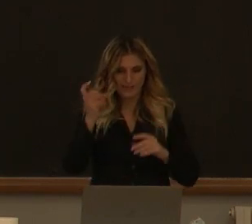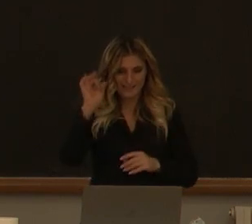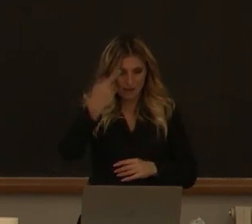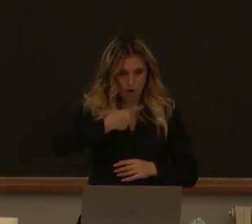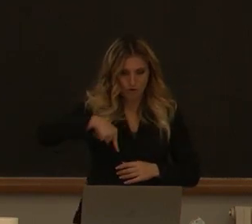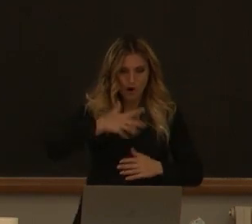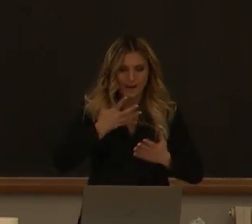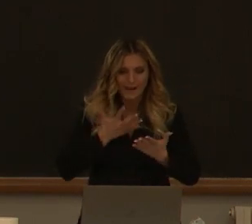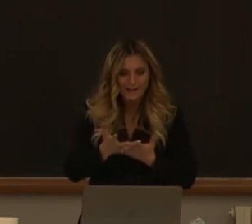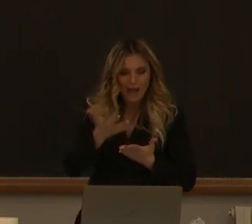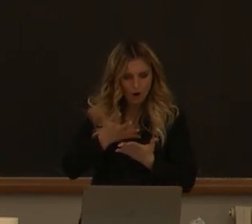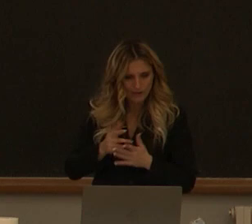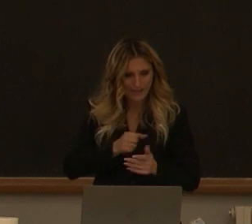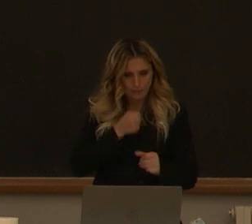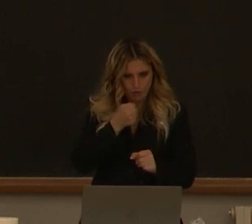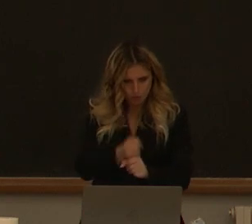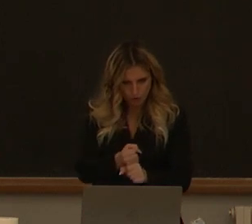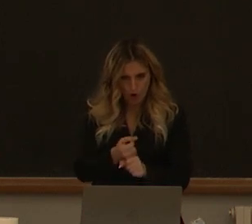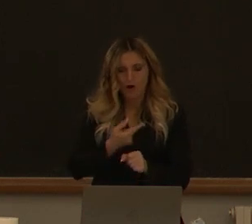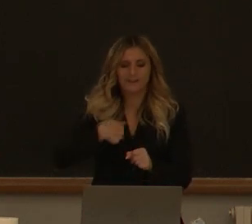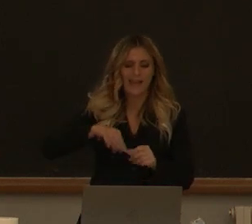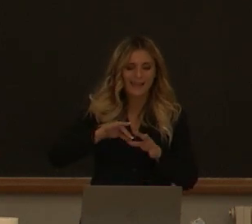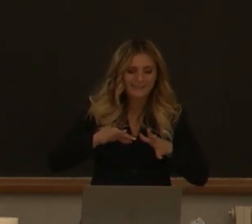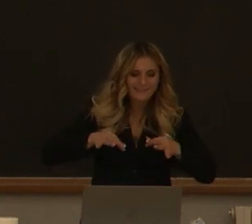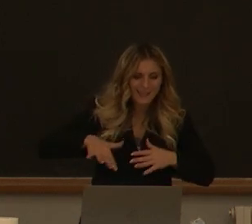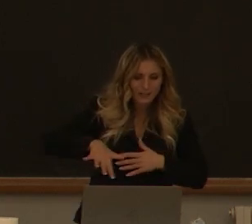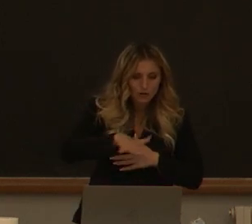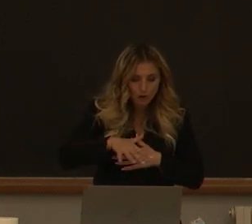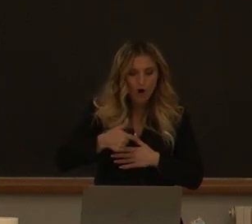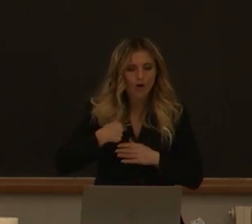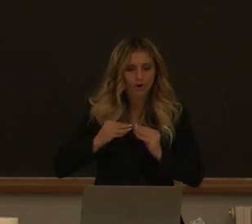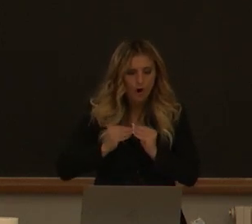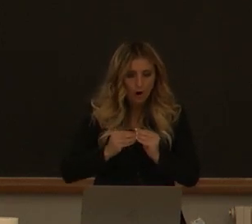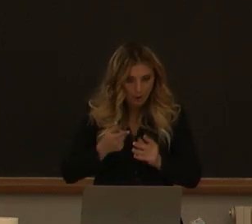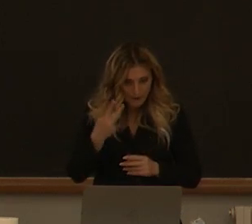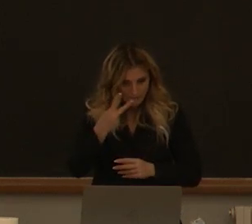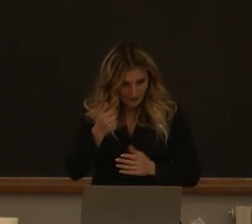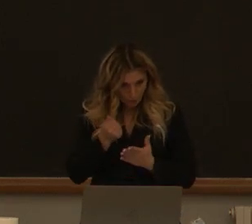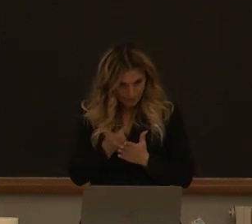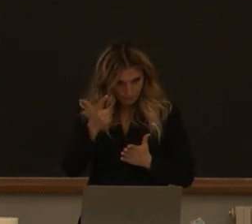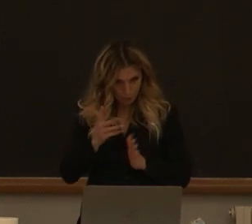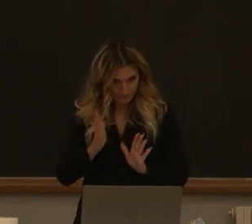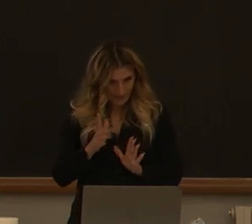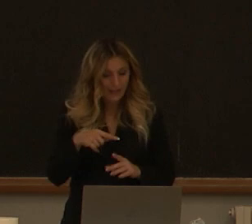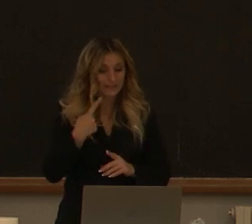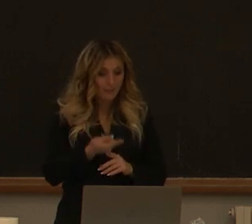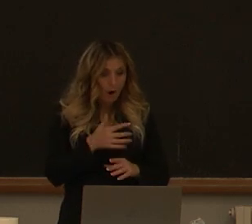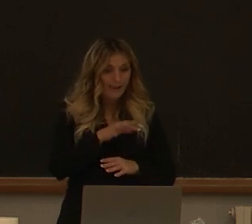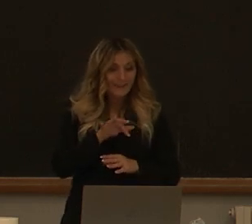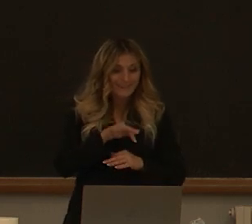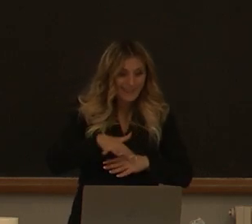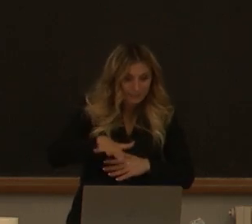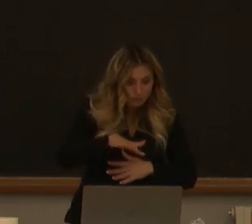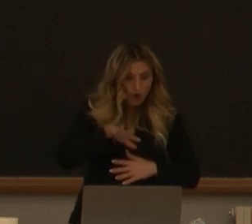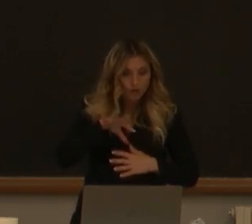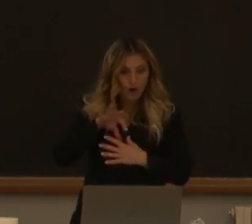storie di legame con il territorio, che la storia del territorio è importantissimo, ma il legame degli alimenti alla storia del territorio